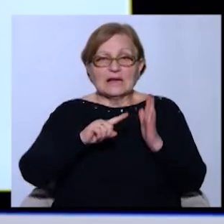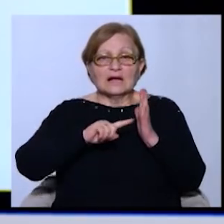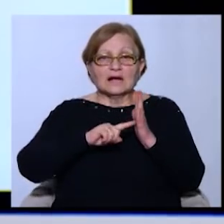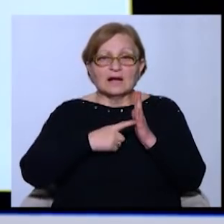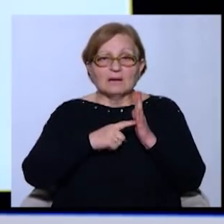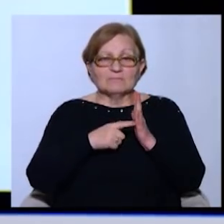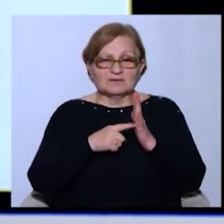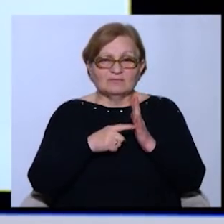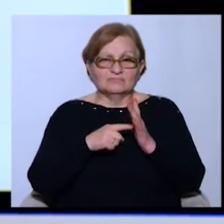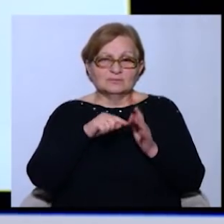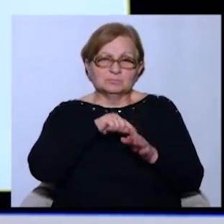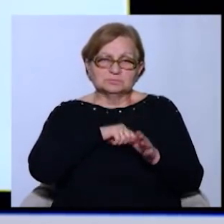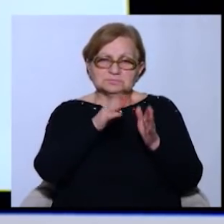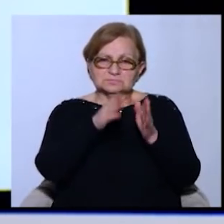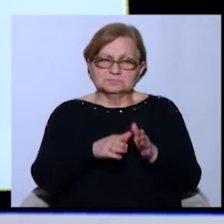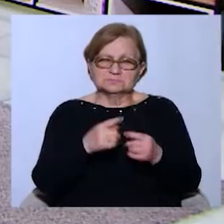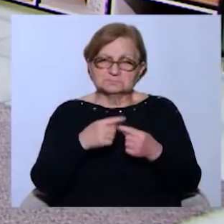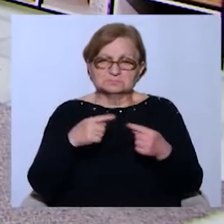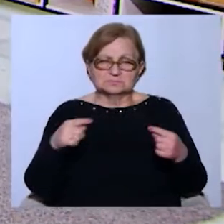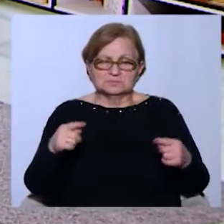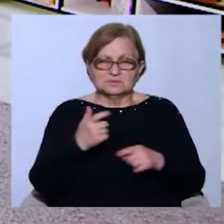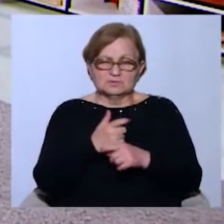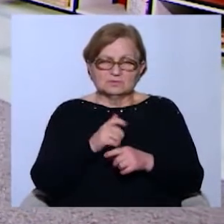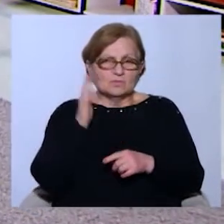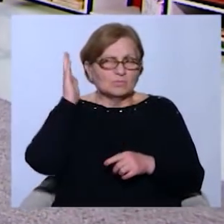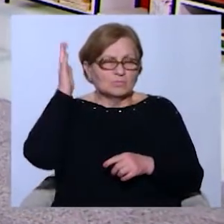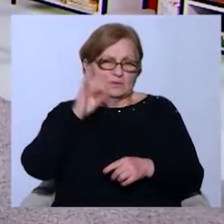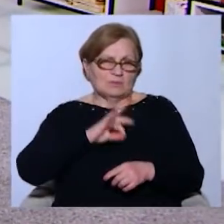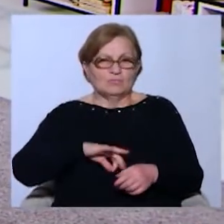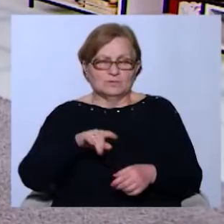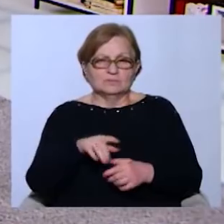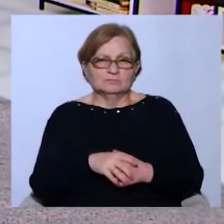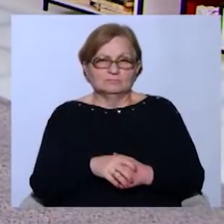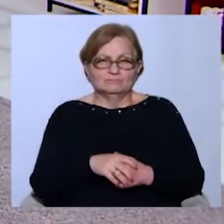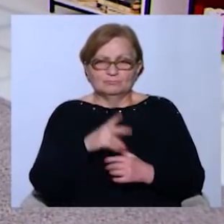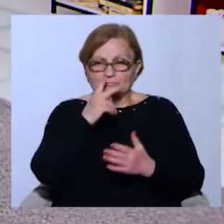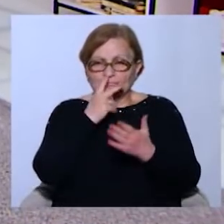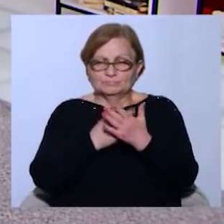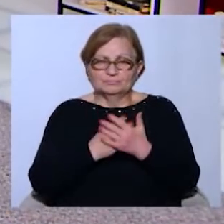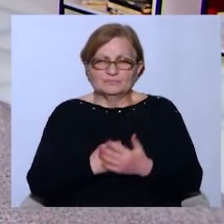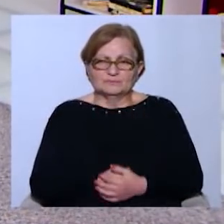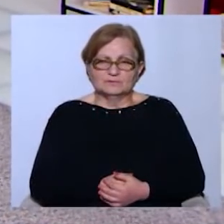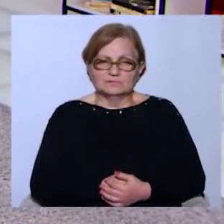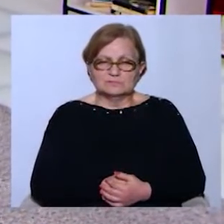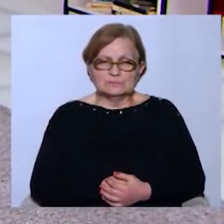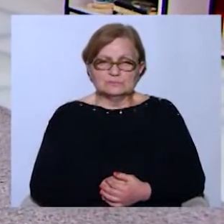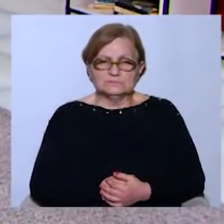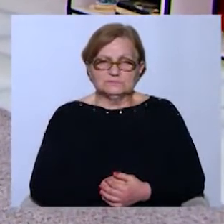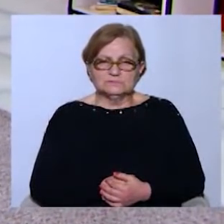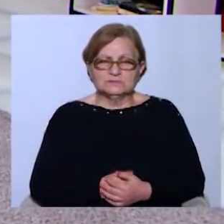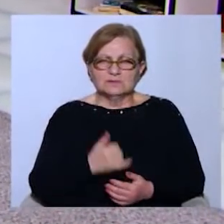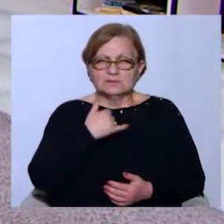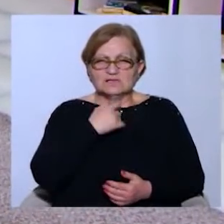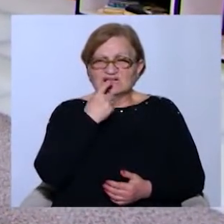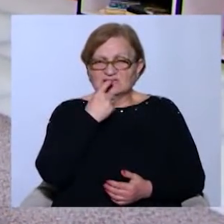რამდენიმე თვისებაზე გესაუბროთ, რომელიც ძალიან გამოგადგება ზოგიერთ შემთხვევაში. მოდით ნახოთ, აი ასეთი სიტუაცია გვაქვს: